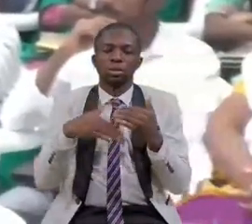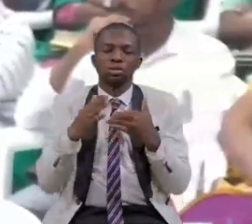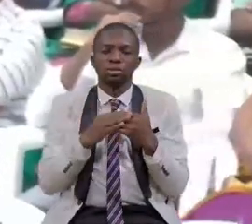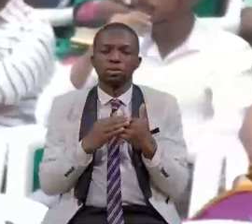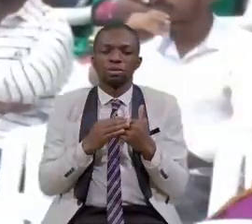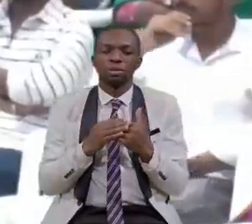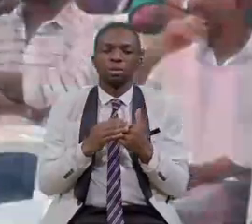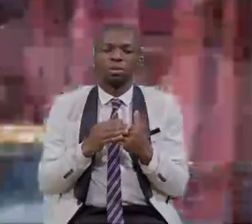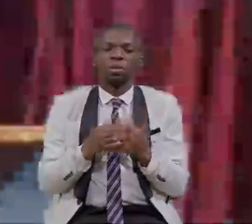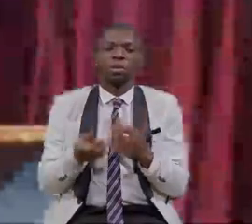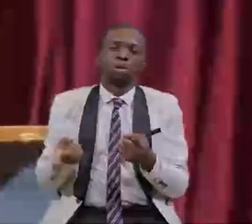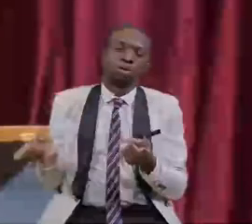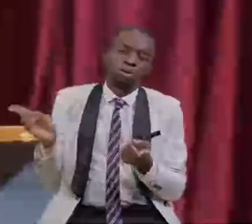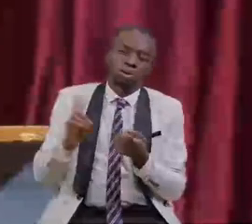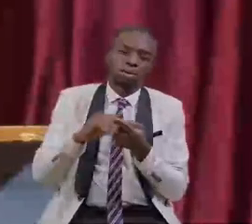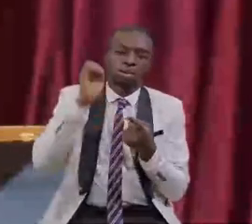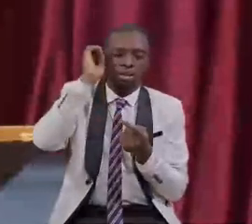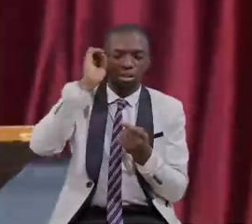Mais il nous a laissé ici